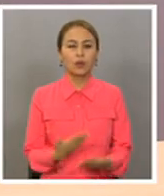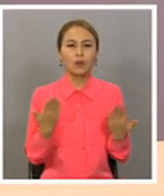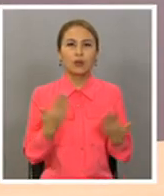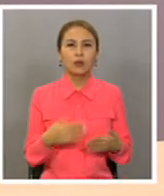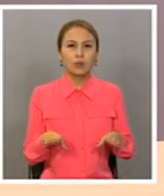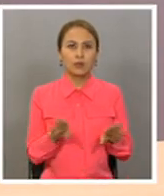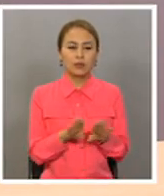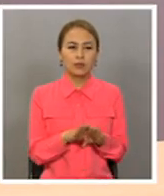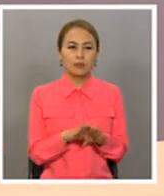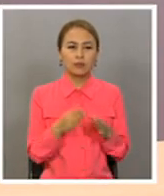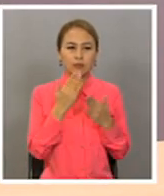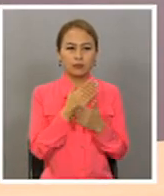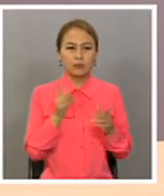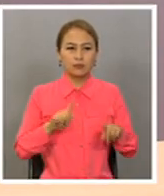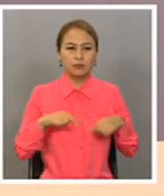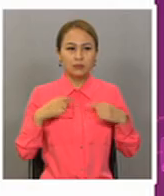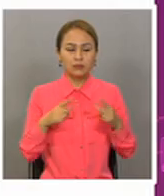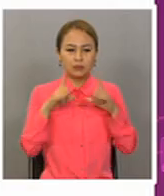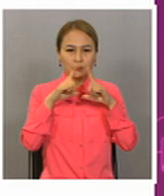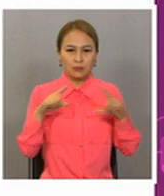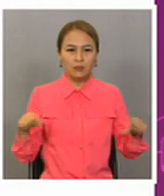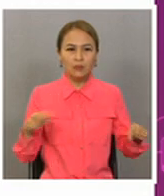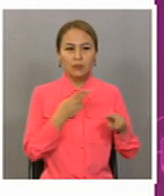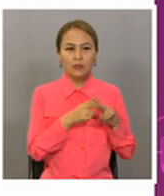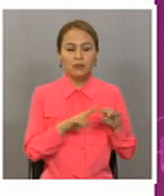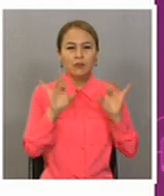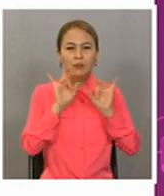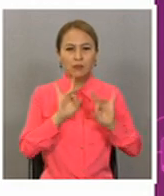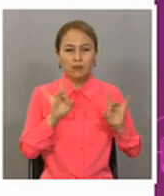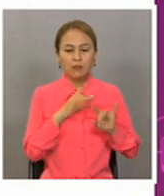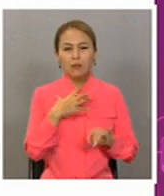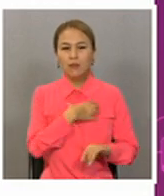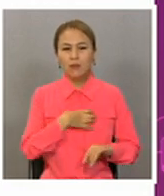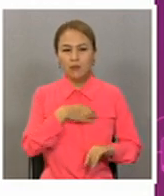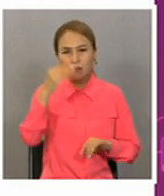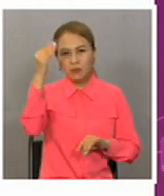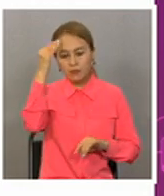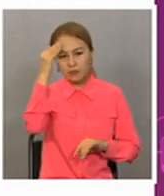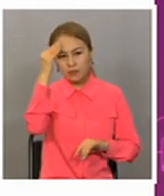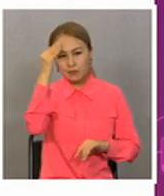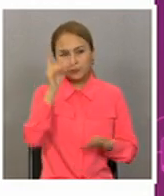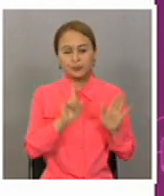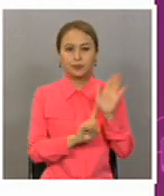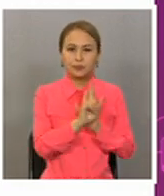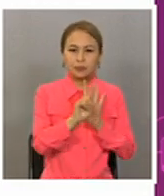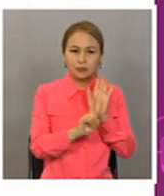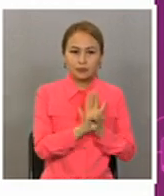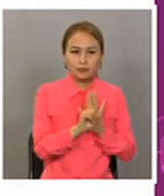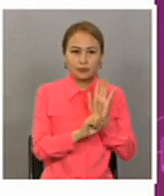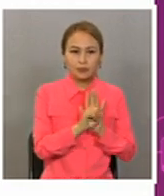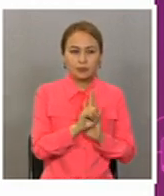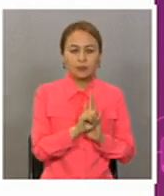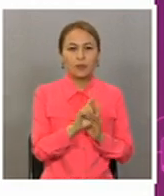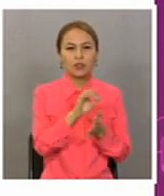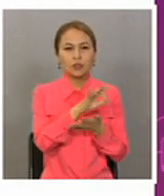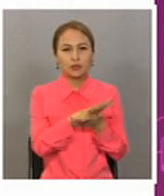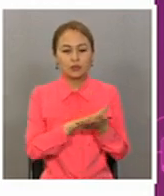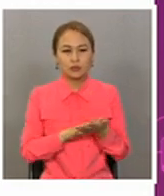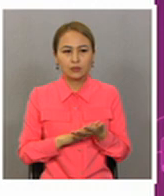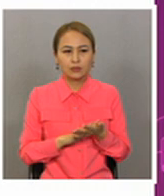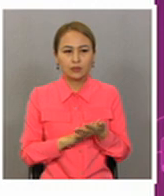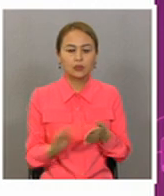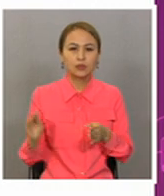балалар, мына берілген сызба бойынша әңгіменің негізгі ойын, басталуын, жалғасуын